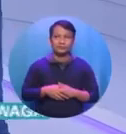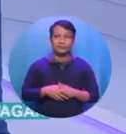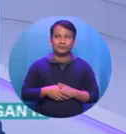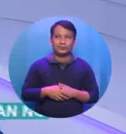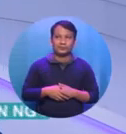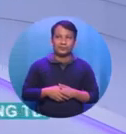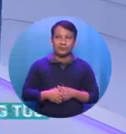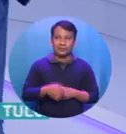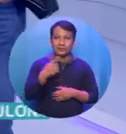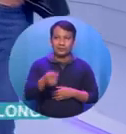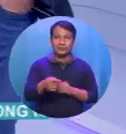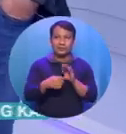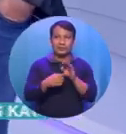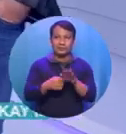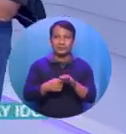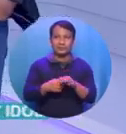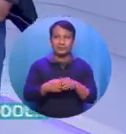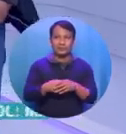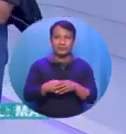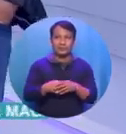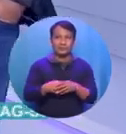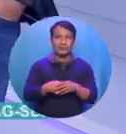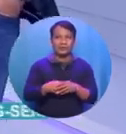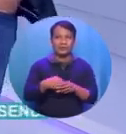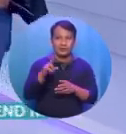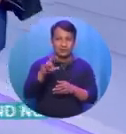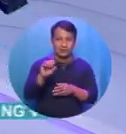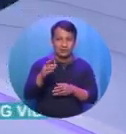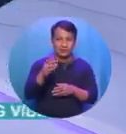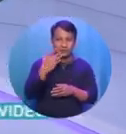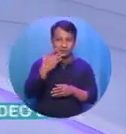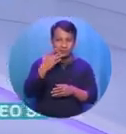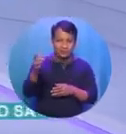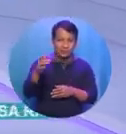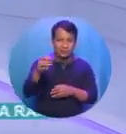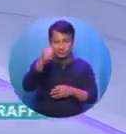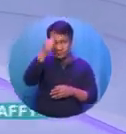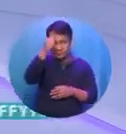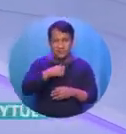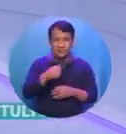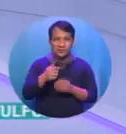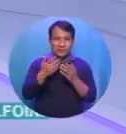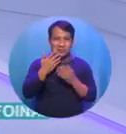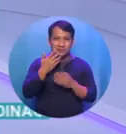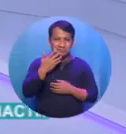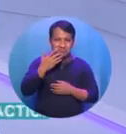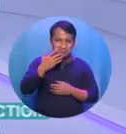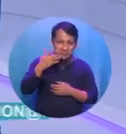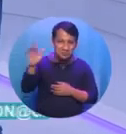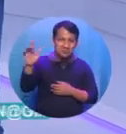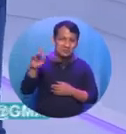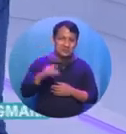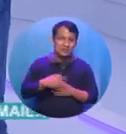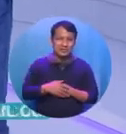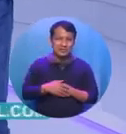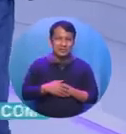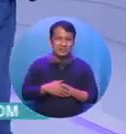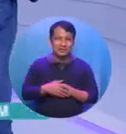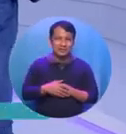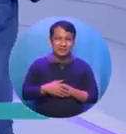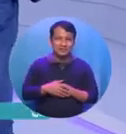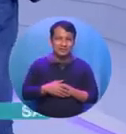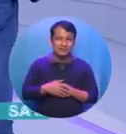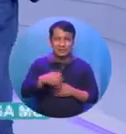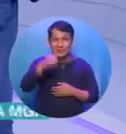sumobra sa sarap, pasensya na. Uling roasters po. Sumobra sa sarap, pasensya na. Sumobra